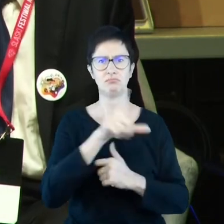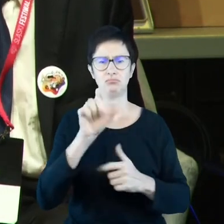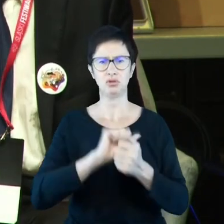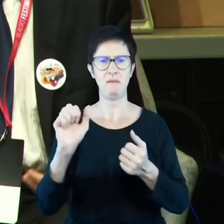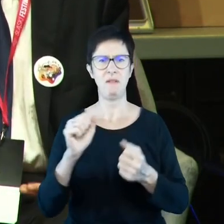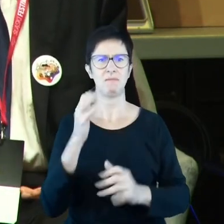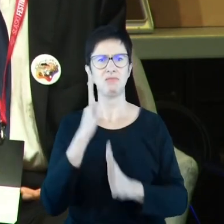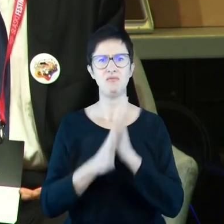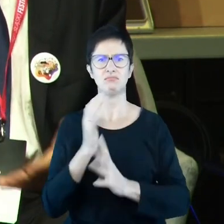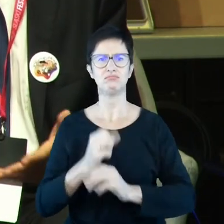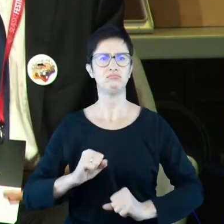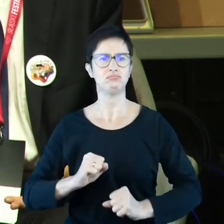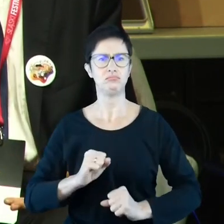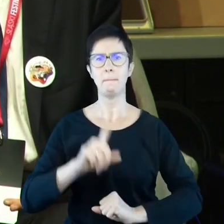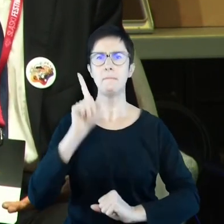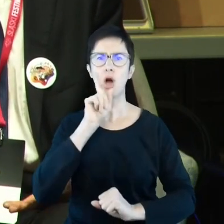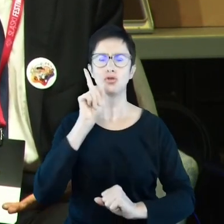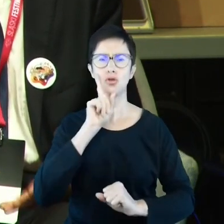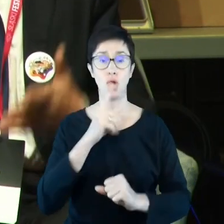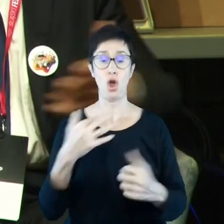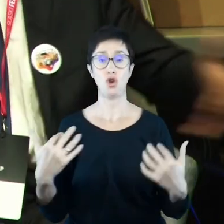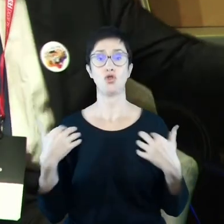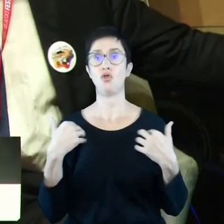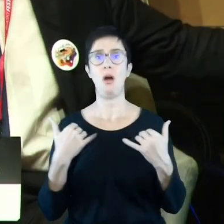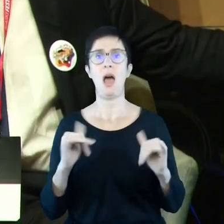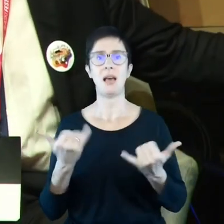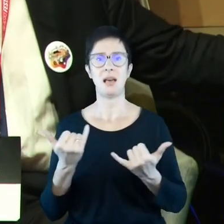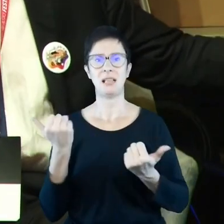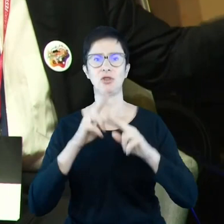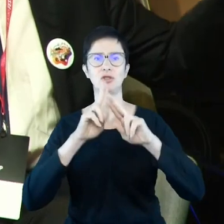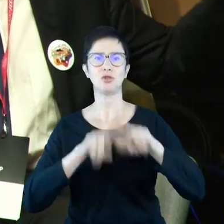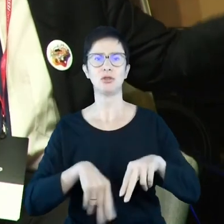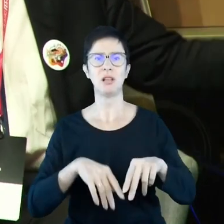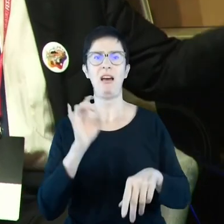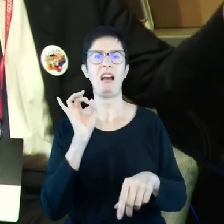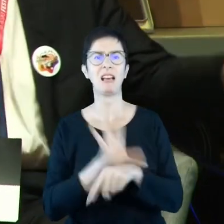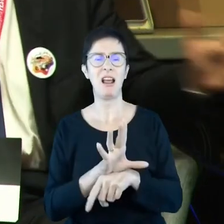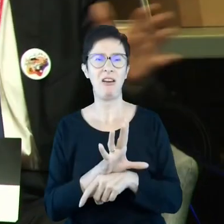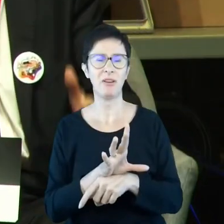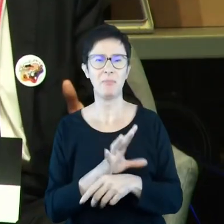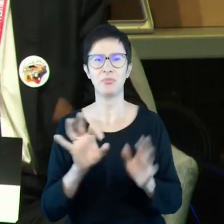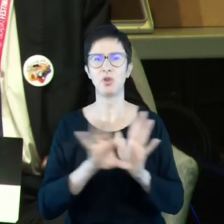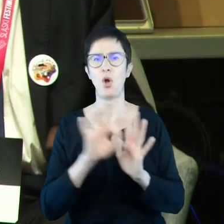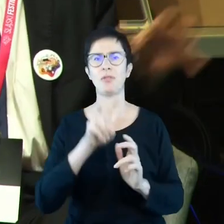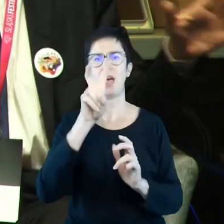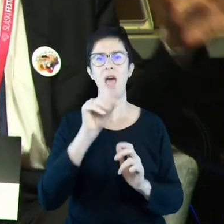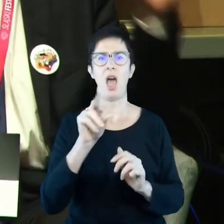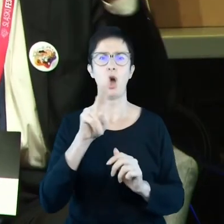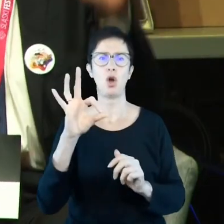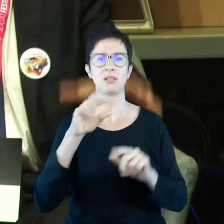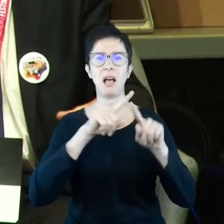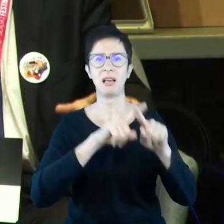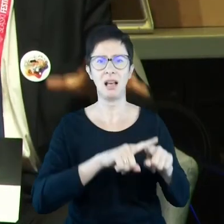mężczyźni. Wojownicy żyją z tego, że zostawiają za sobą ślad krwi. Czyli od herosów greckich po